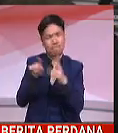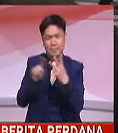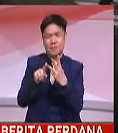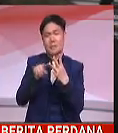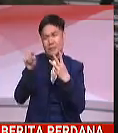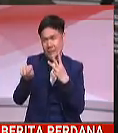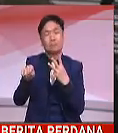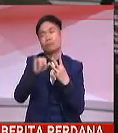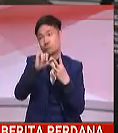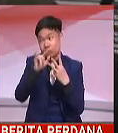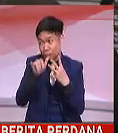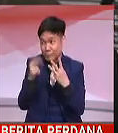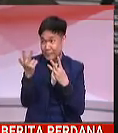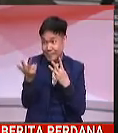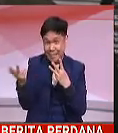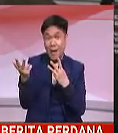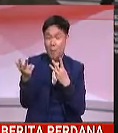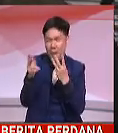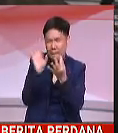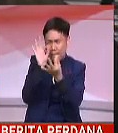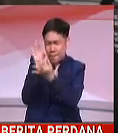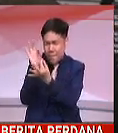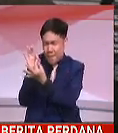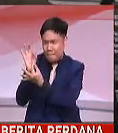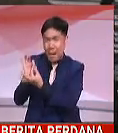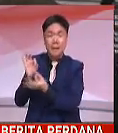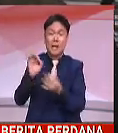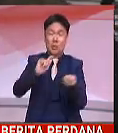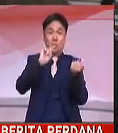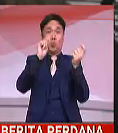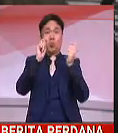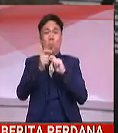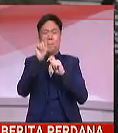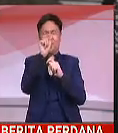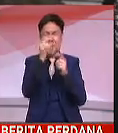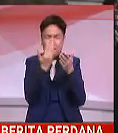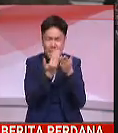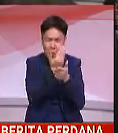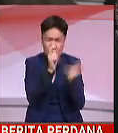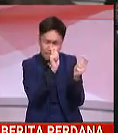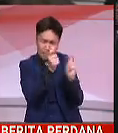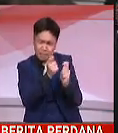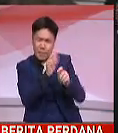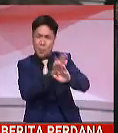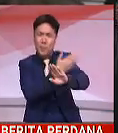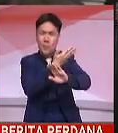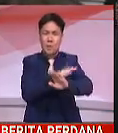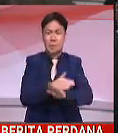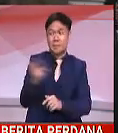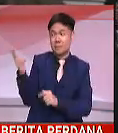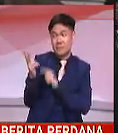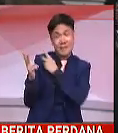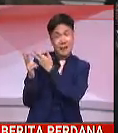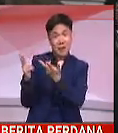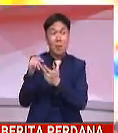genre. Cuma apa yang kami gubah ialah memodernkan dan menampakkan mereka di mata-mata